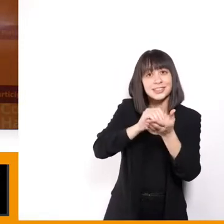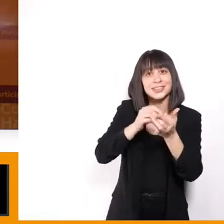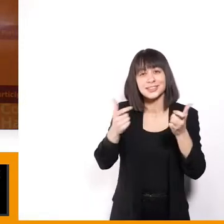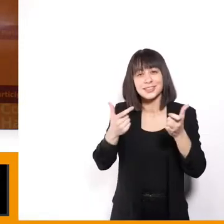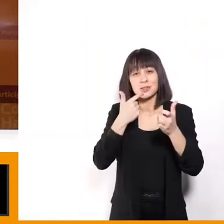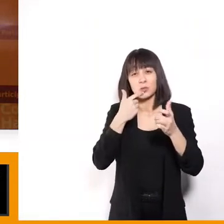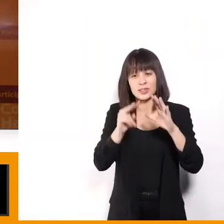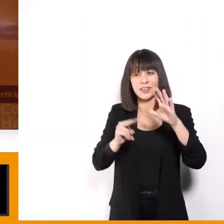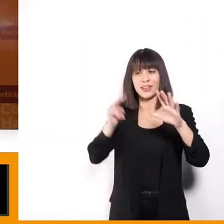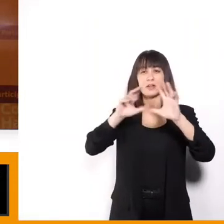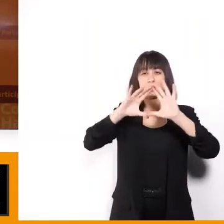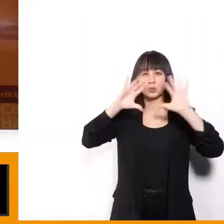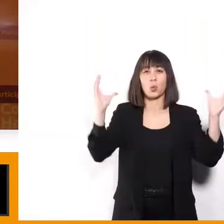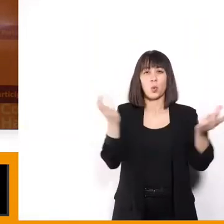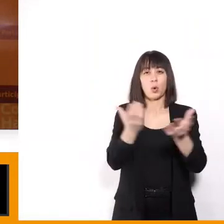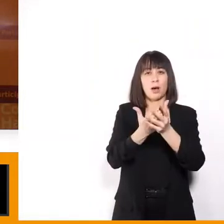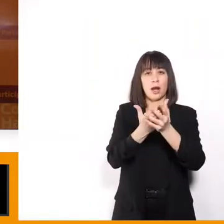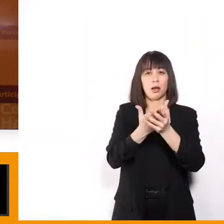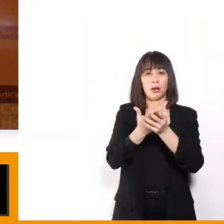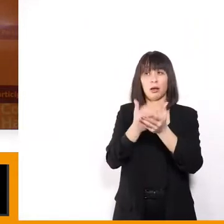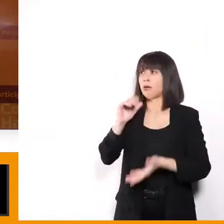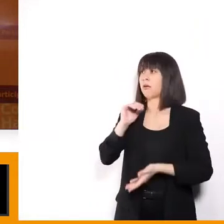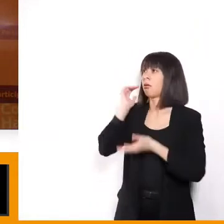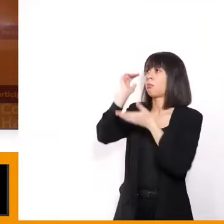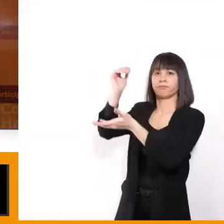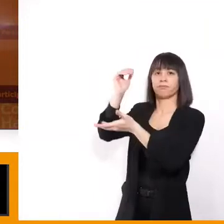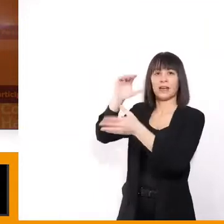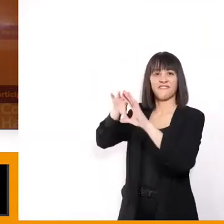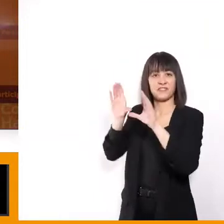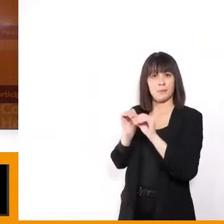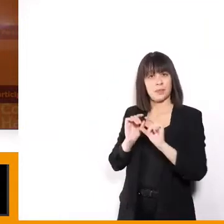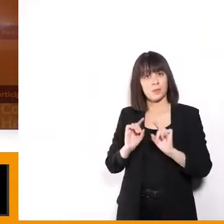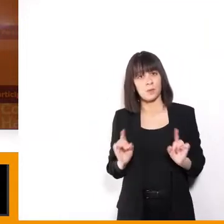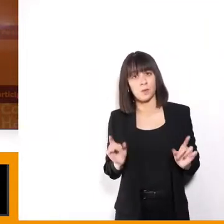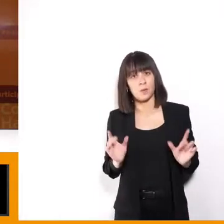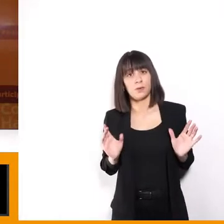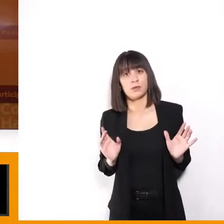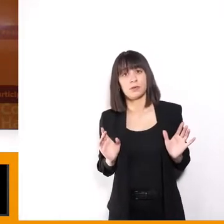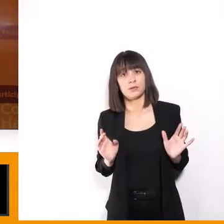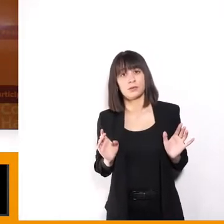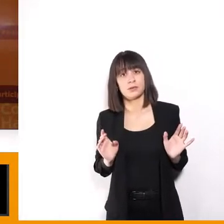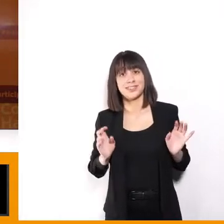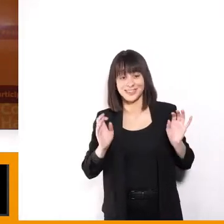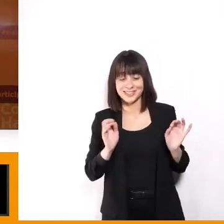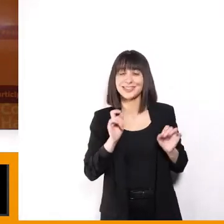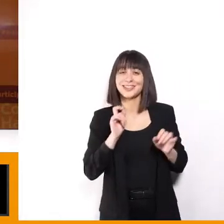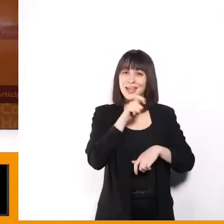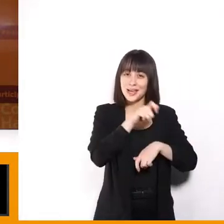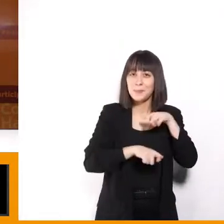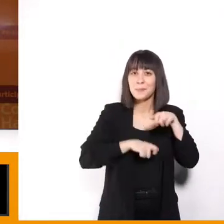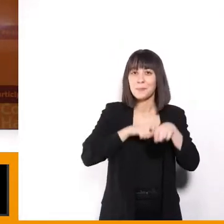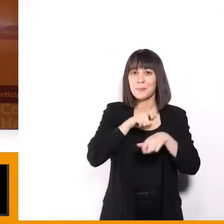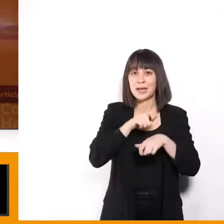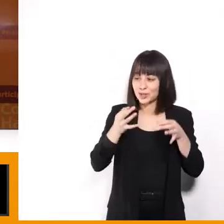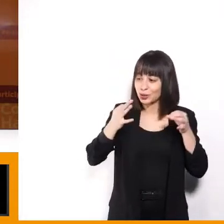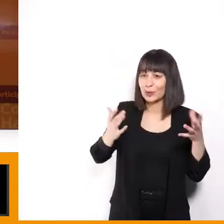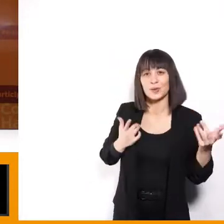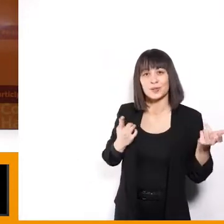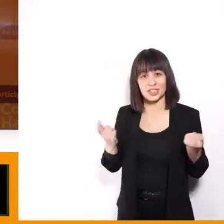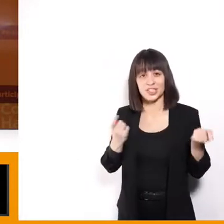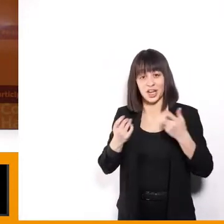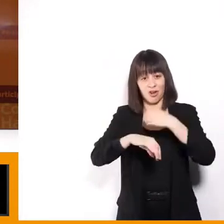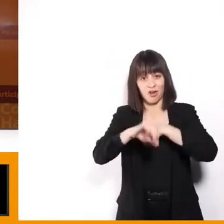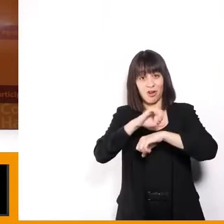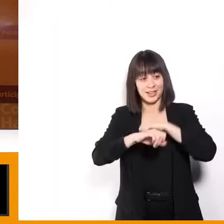pas aux familles, mais renvoyer la complexité à ceux qui organisent justement le fonctionnement et la gestion du temps des